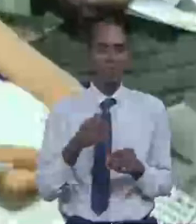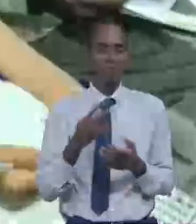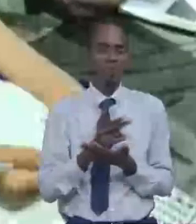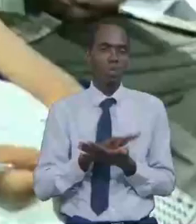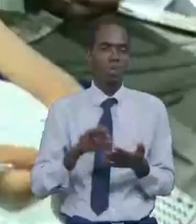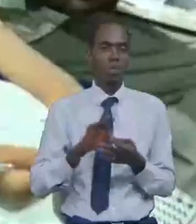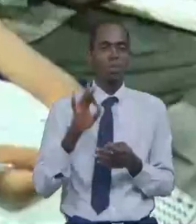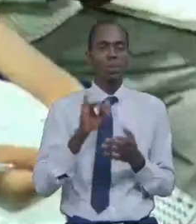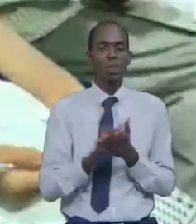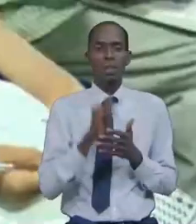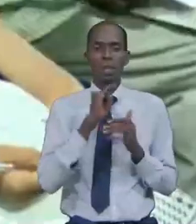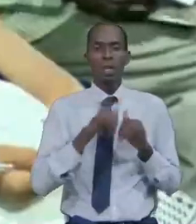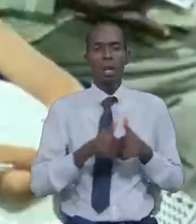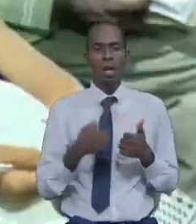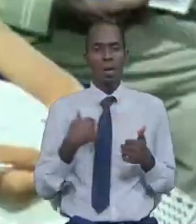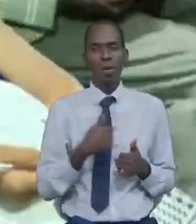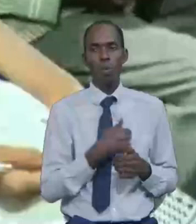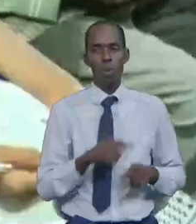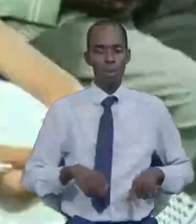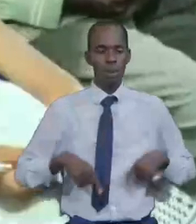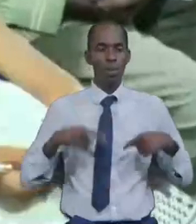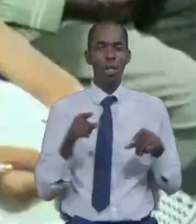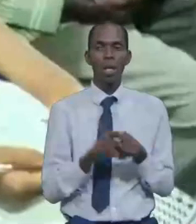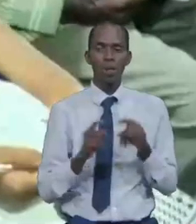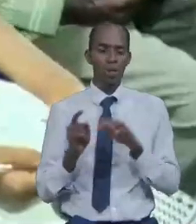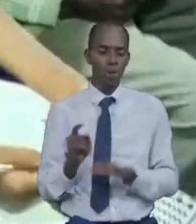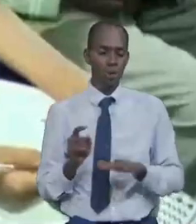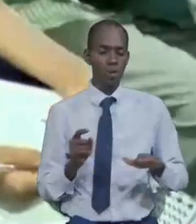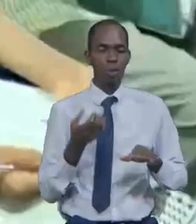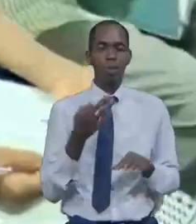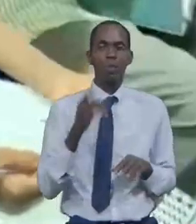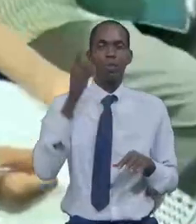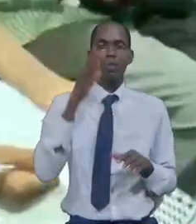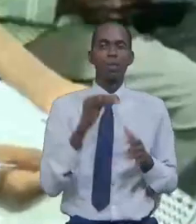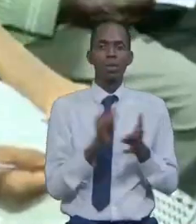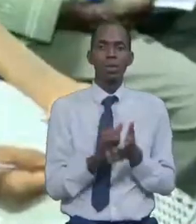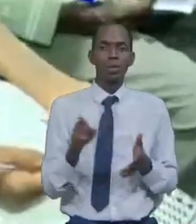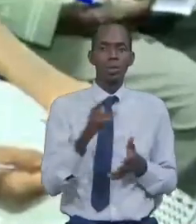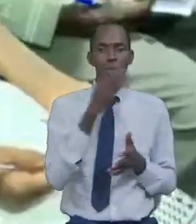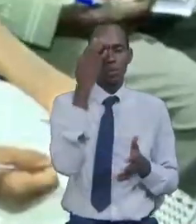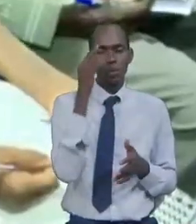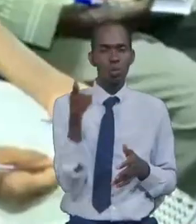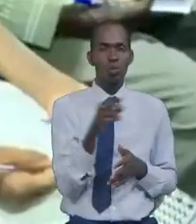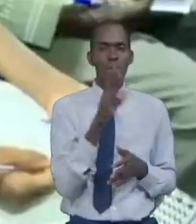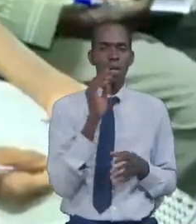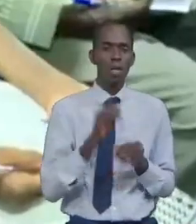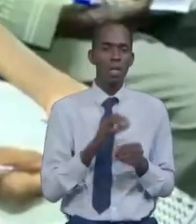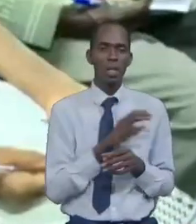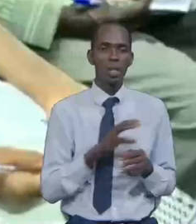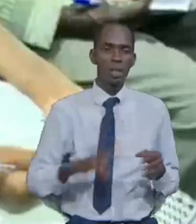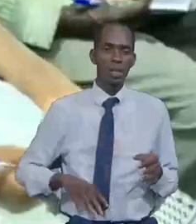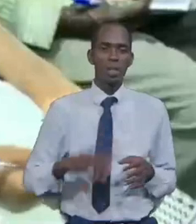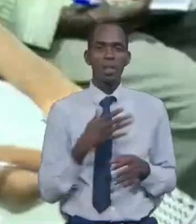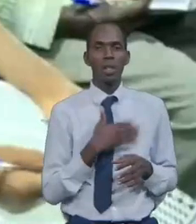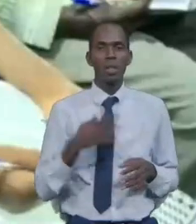C'est ainsi que nous vivons en tant qu'enfants de Dieu. Tu sais que tu es en Christ et le Saint-Esprit te